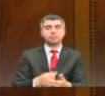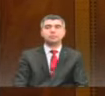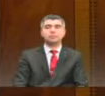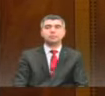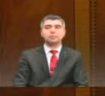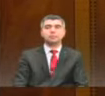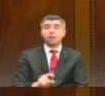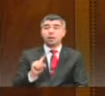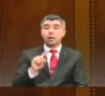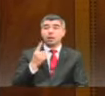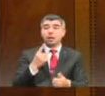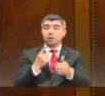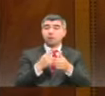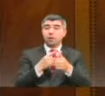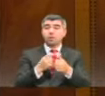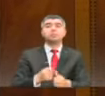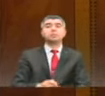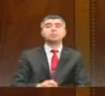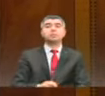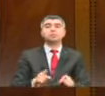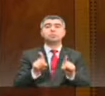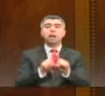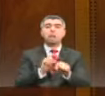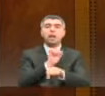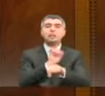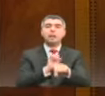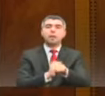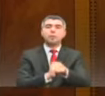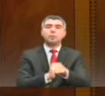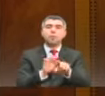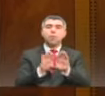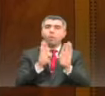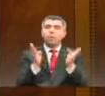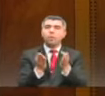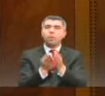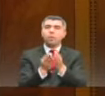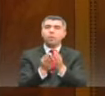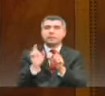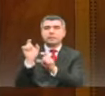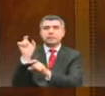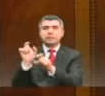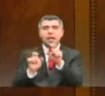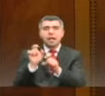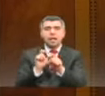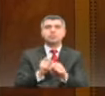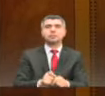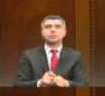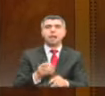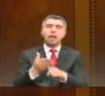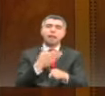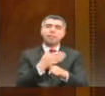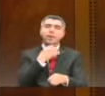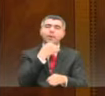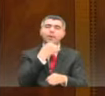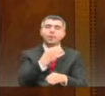أولاً أو ألف، استكمال تعميم التغطية الصحية للفئات المستهدفة المتبقية وهي التي أشرت إليها منذ